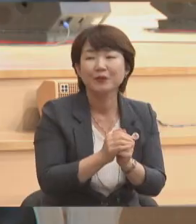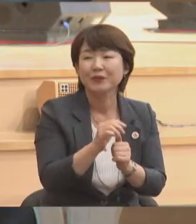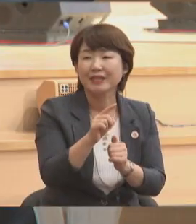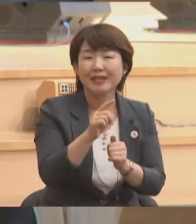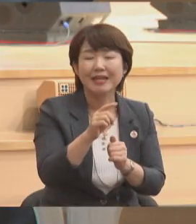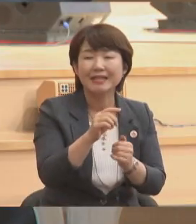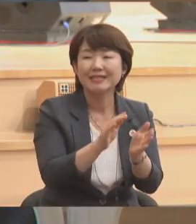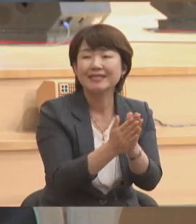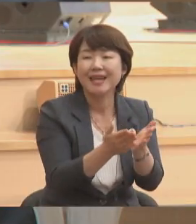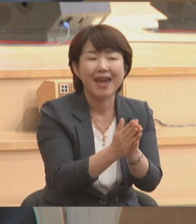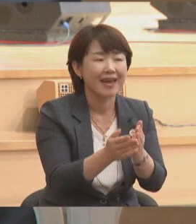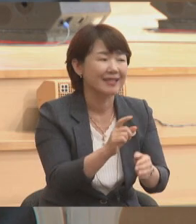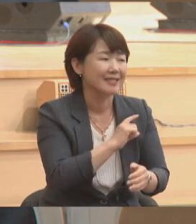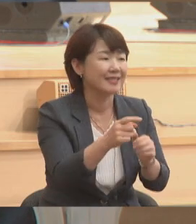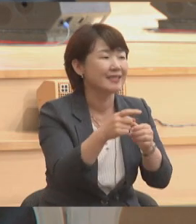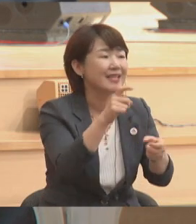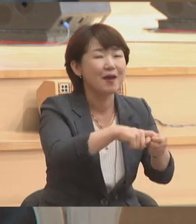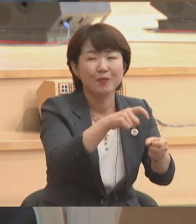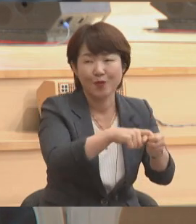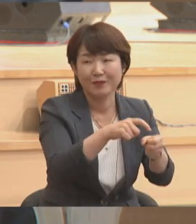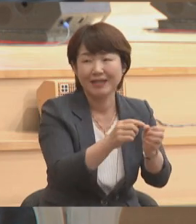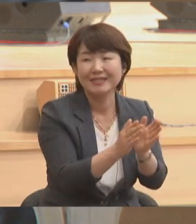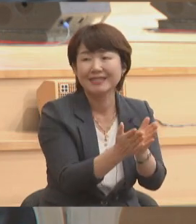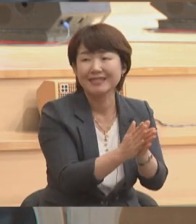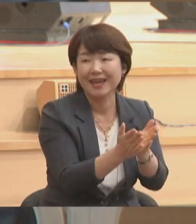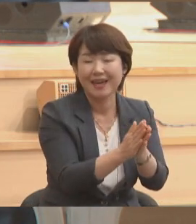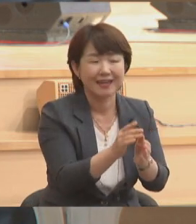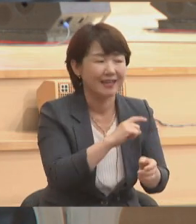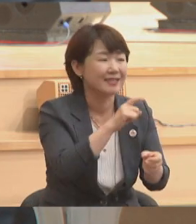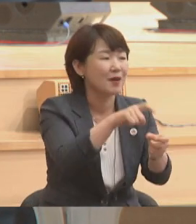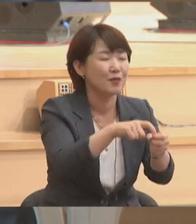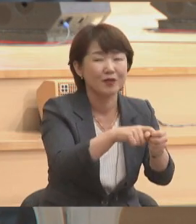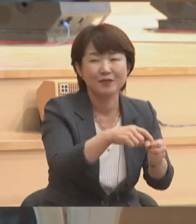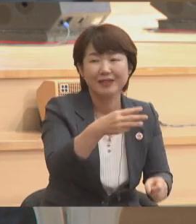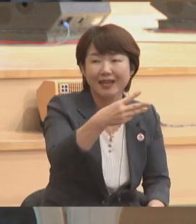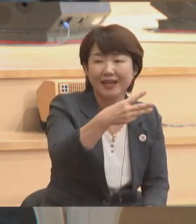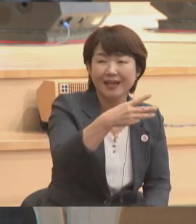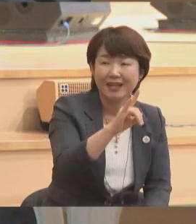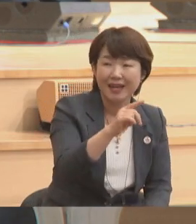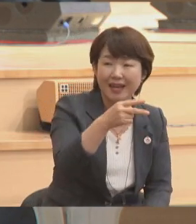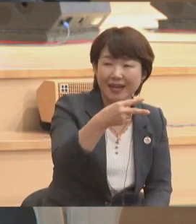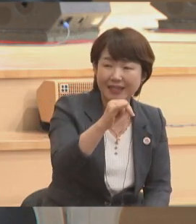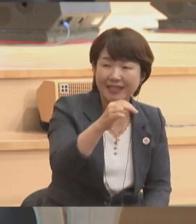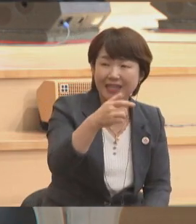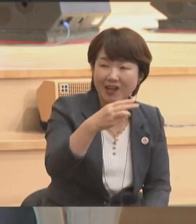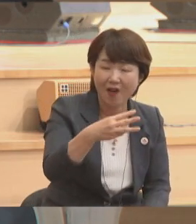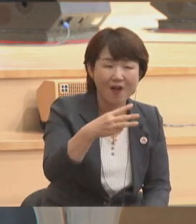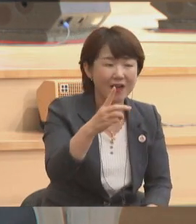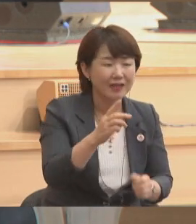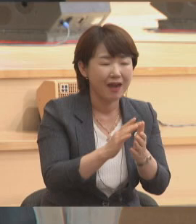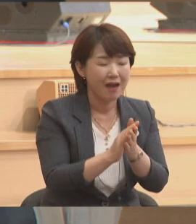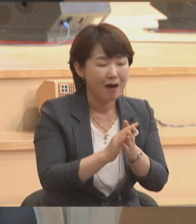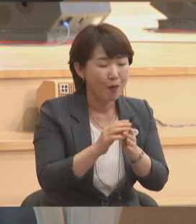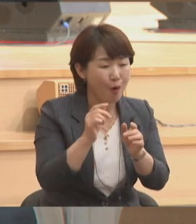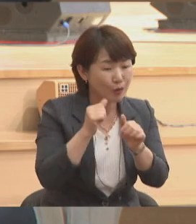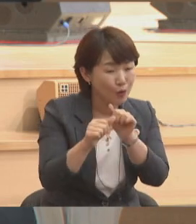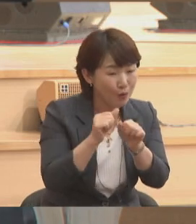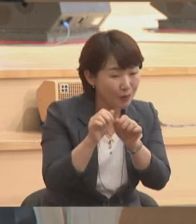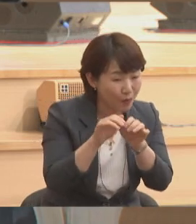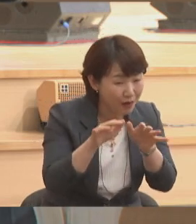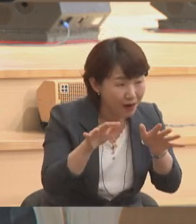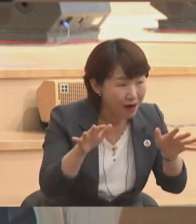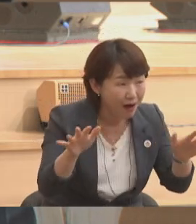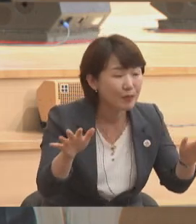레디컬이라는 책을 썼어요. 두란노에서도 번역이 됐습니다. 레디컬이라는 책이 회자되어지면서, 아, 그